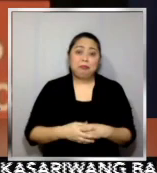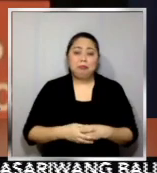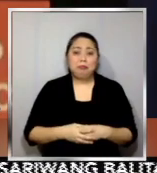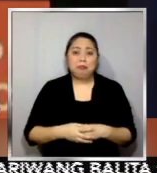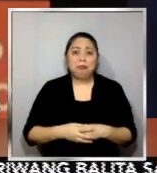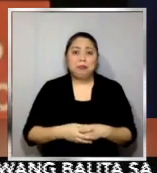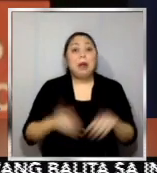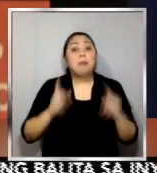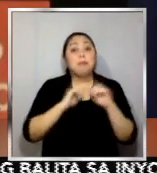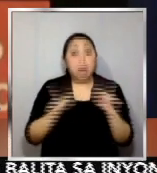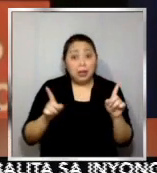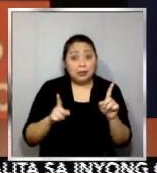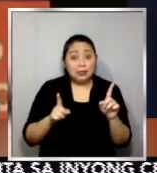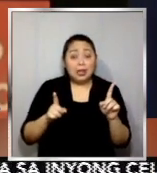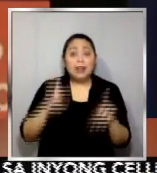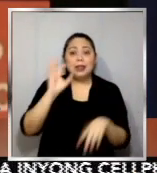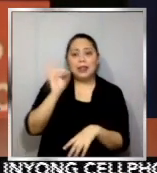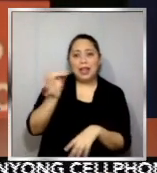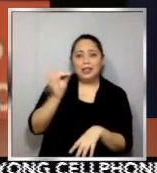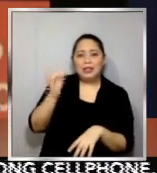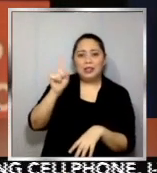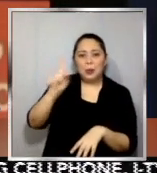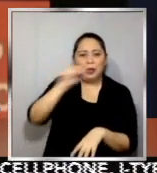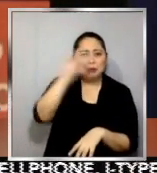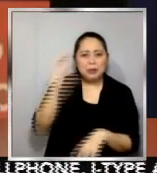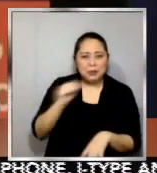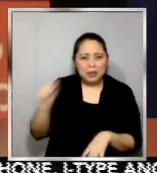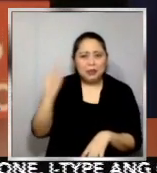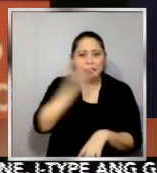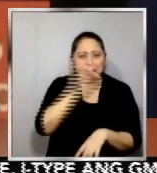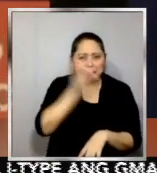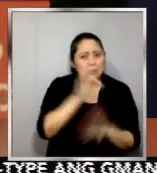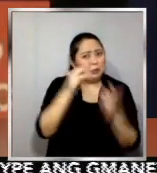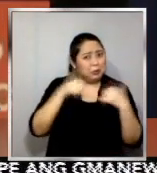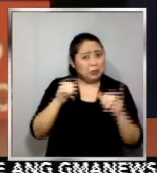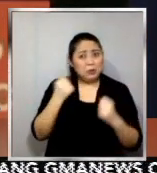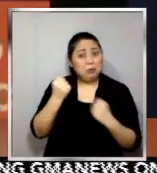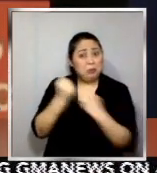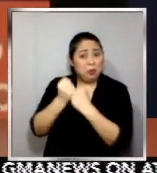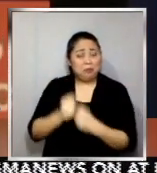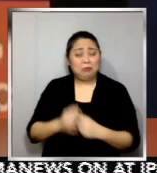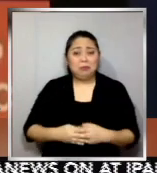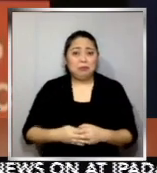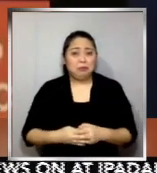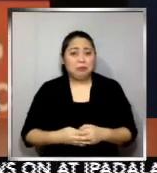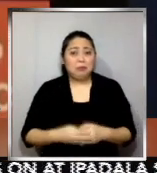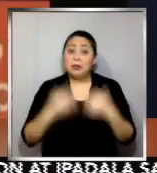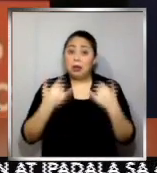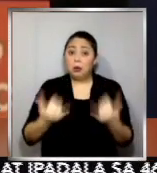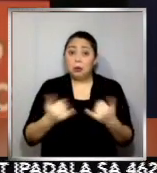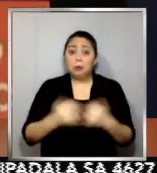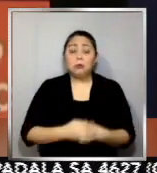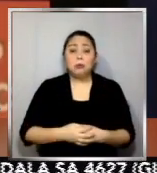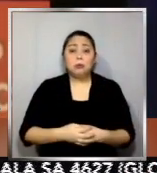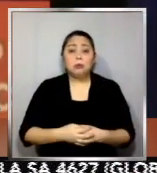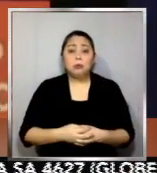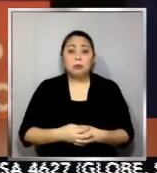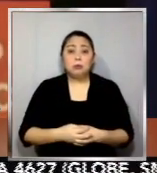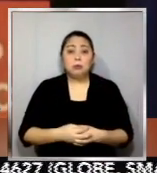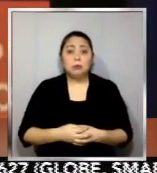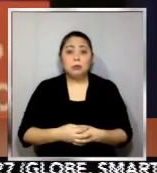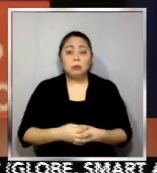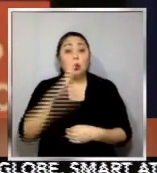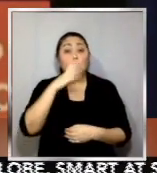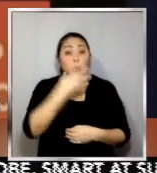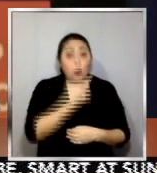means. Dagdag ni Roque. Kaya nga po, bilang tumatayong pinuno ng supermajority dyan sa Kamara, ang pakiusap